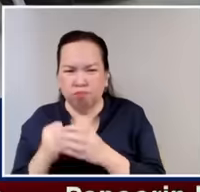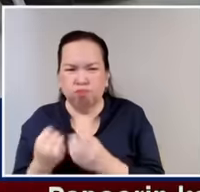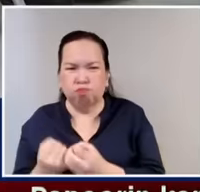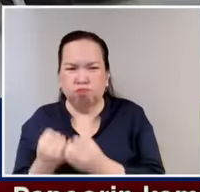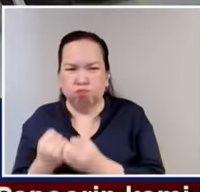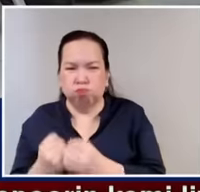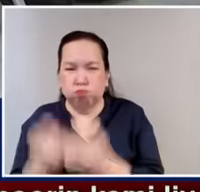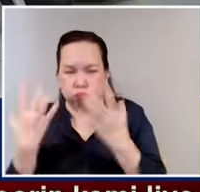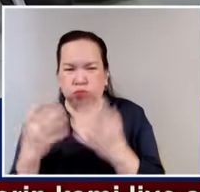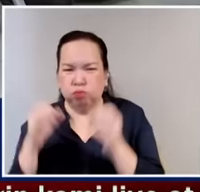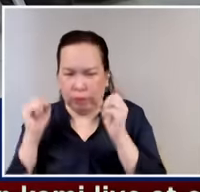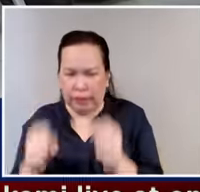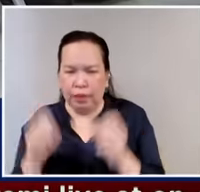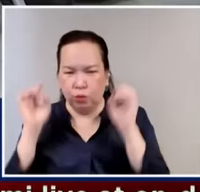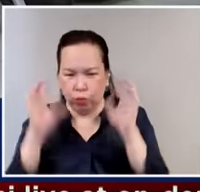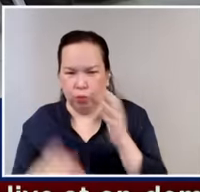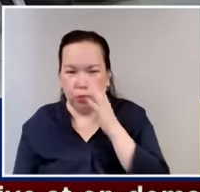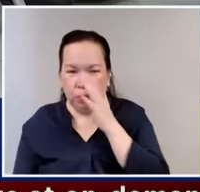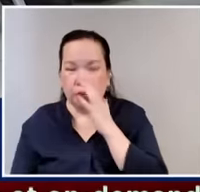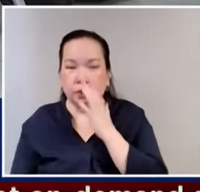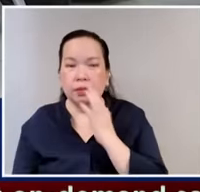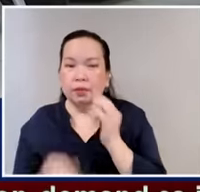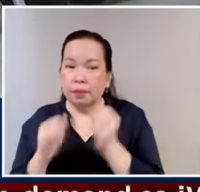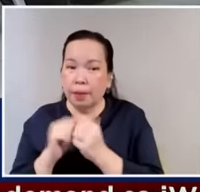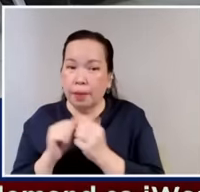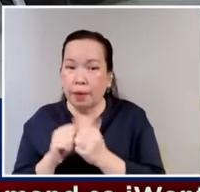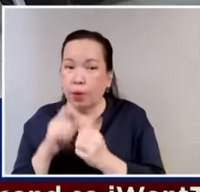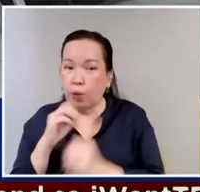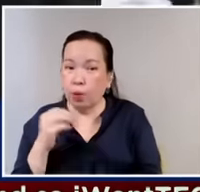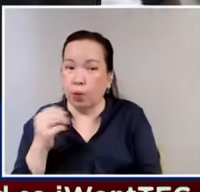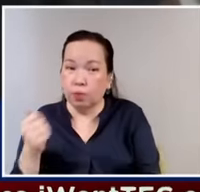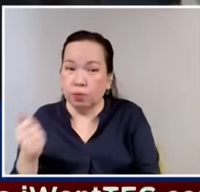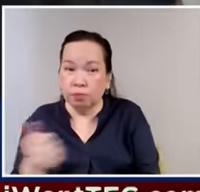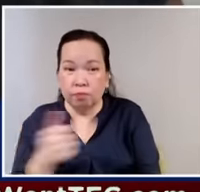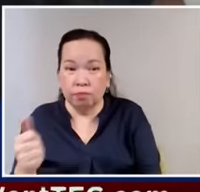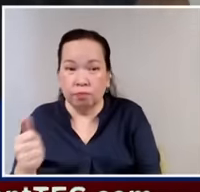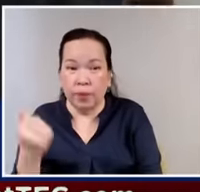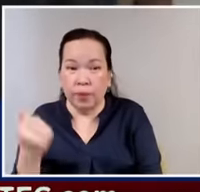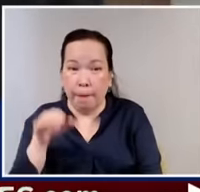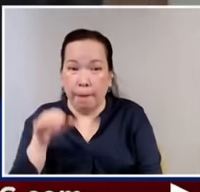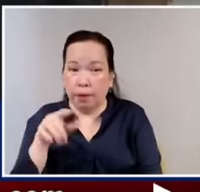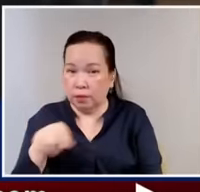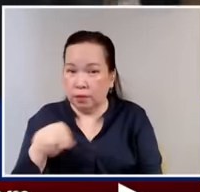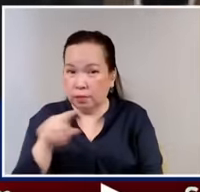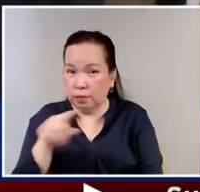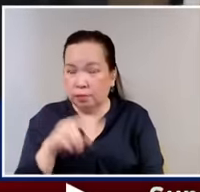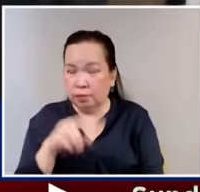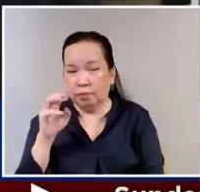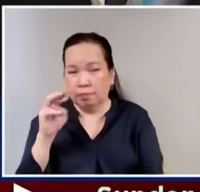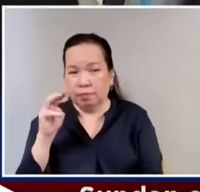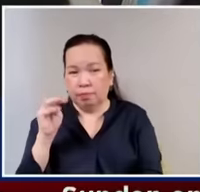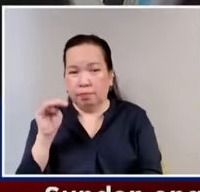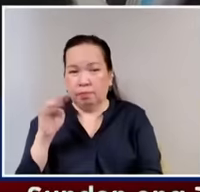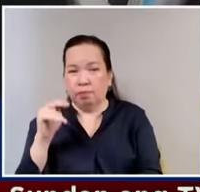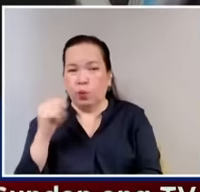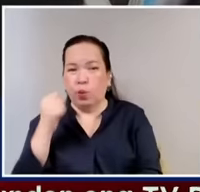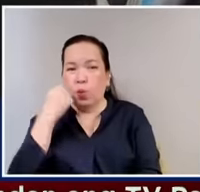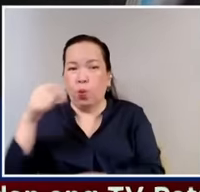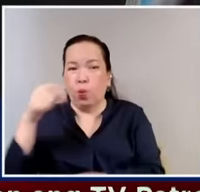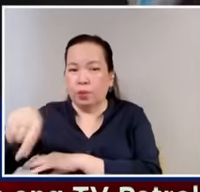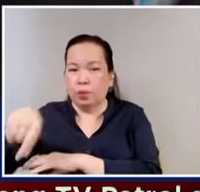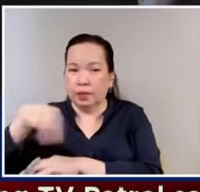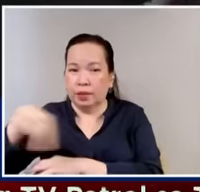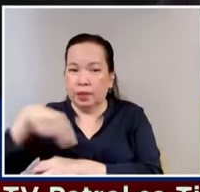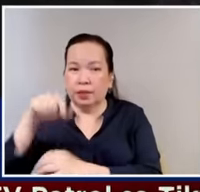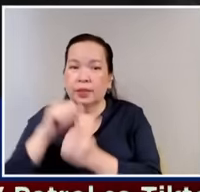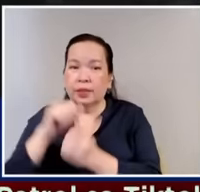sakuna. Kasama sa mga bumiyahe ngayong hapon si Tina na pauwing San Narciso sa Quezon para makasama ang